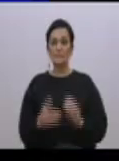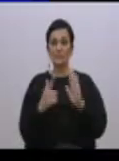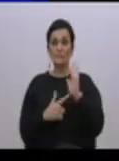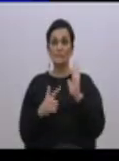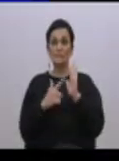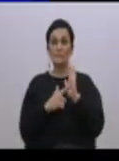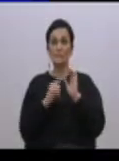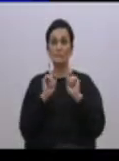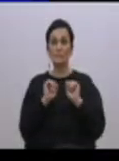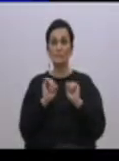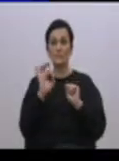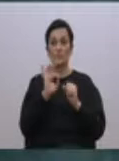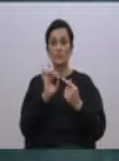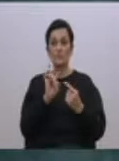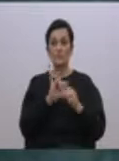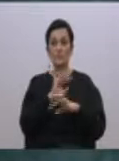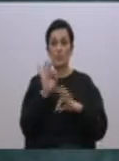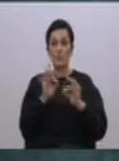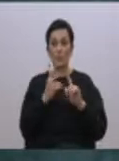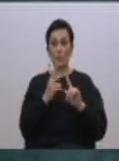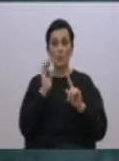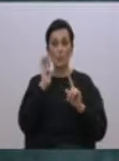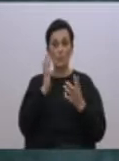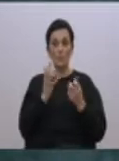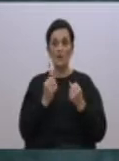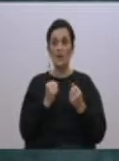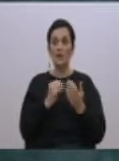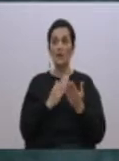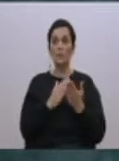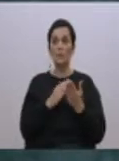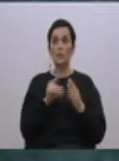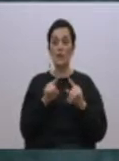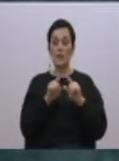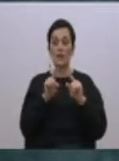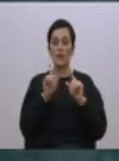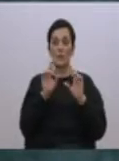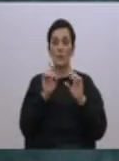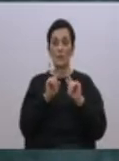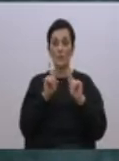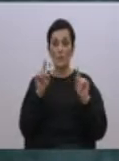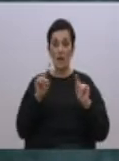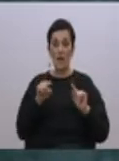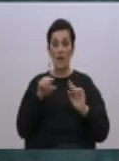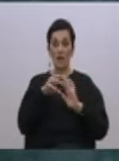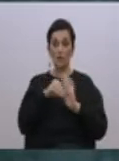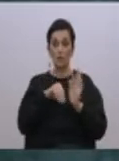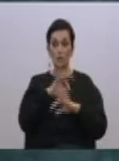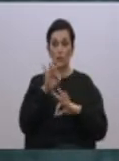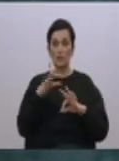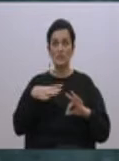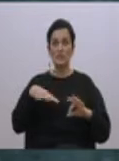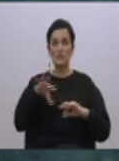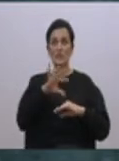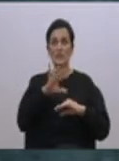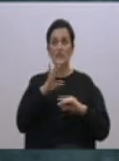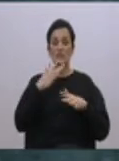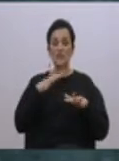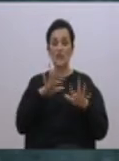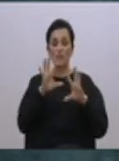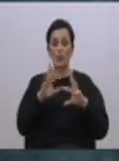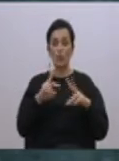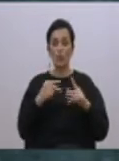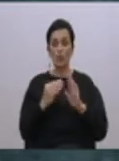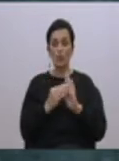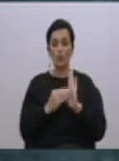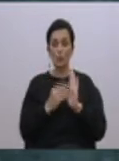Samodă cinemeti mohenul, cel mai amdeghi, proiect mereu mosmenit, mirebulia. Am mai când pagat ce mai proiecte să cartul să zgol cu deștiu le vișe tânșe să